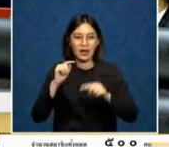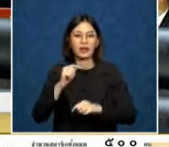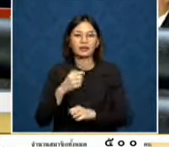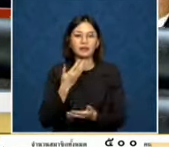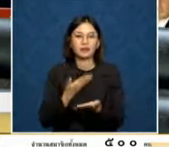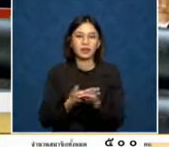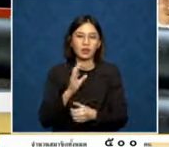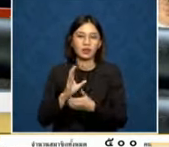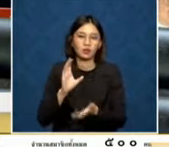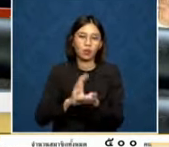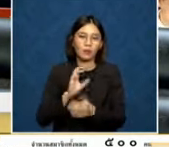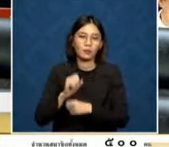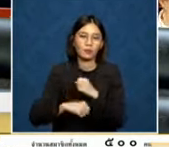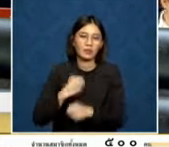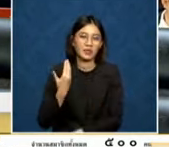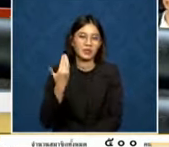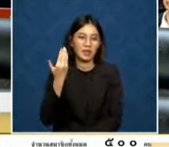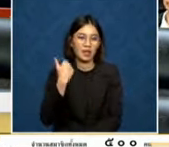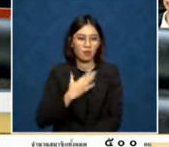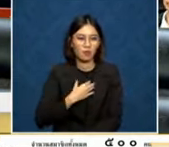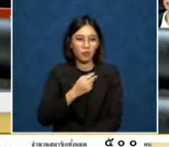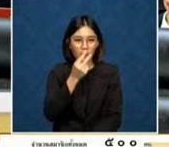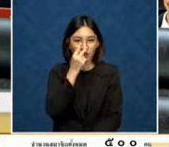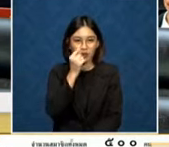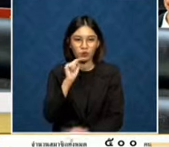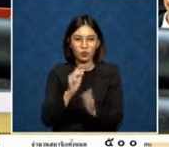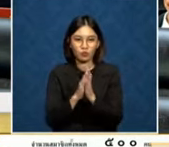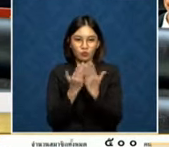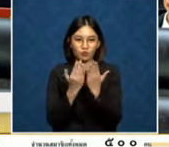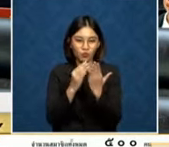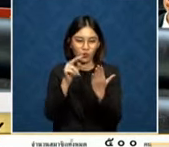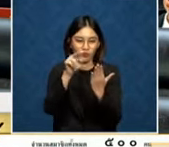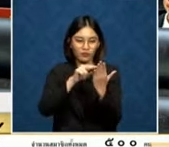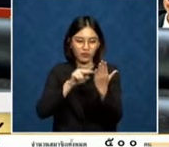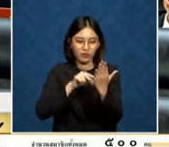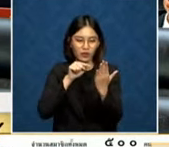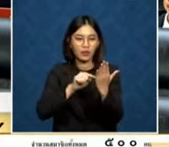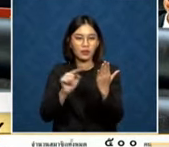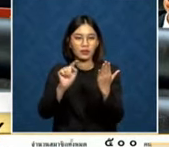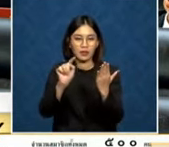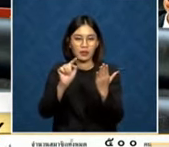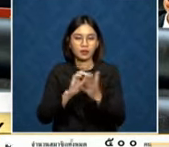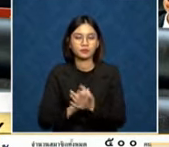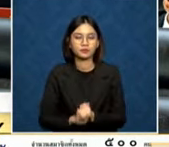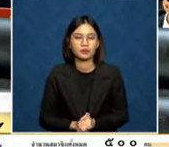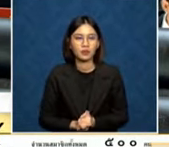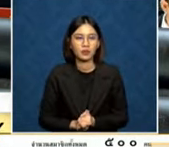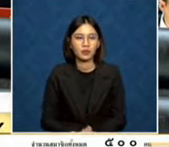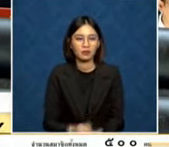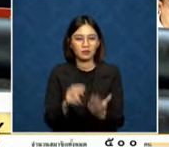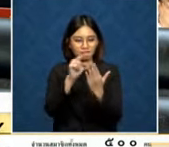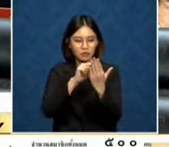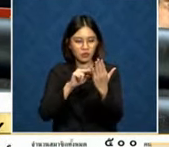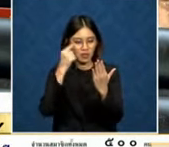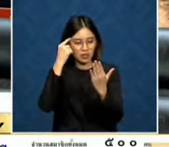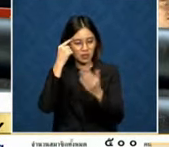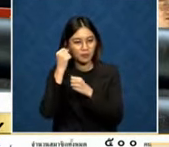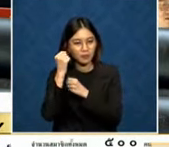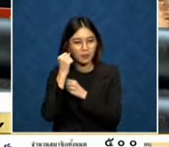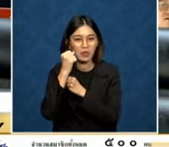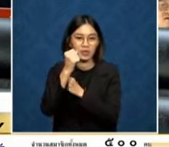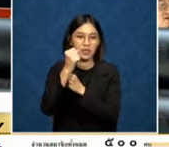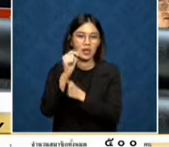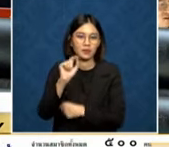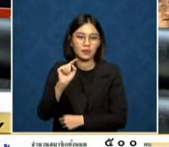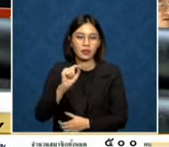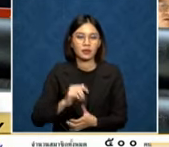ปีที่ผ่านมาสิ่งที่ผมเห็นในงบประมาณรายจ่ายฉบับนี้ครับท่านประธานครับผมได้เห็นความพยายาม